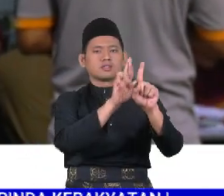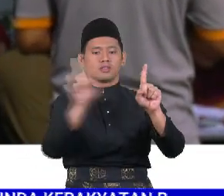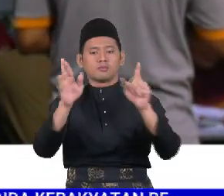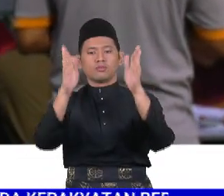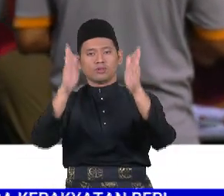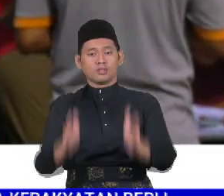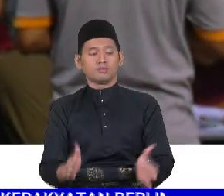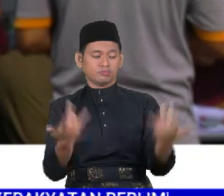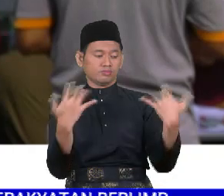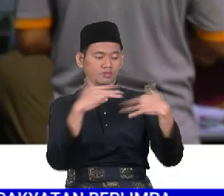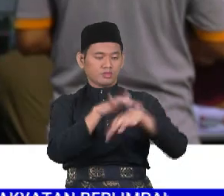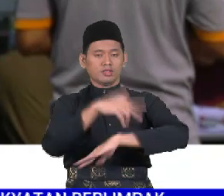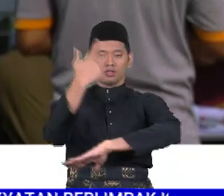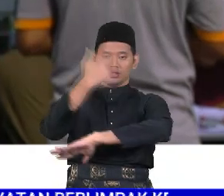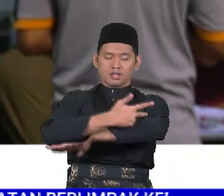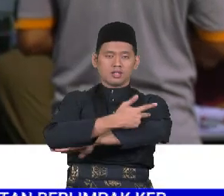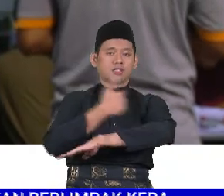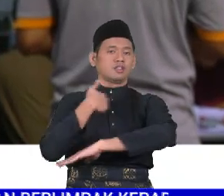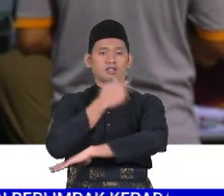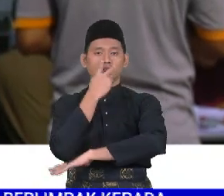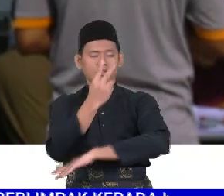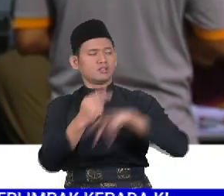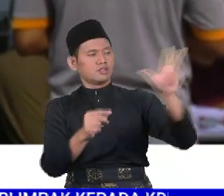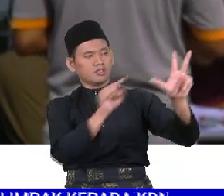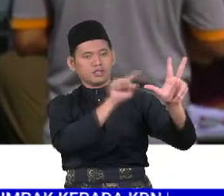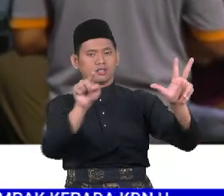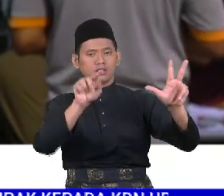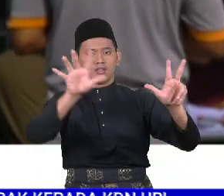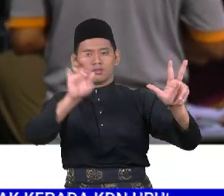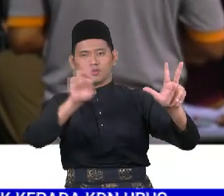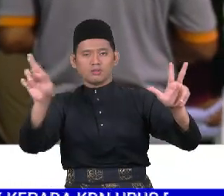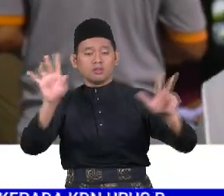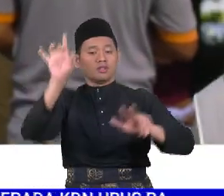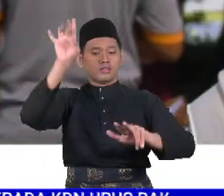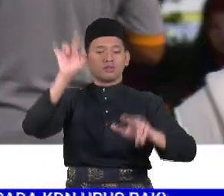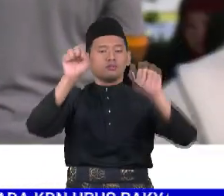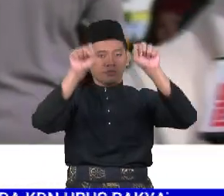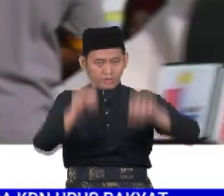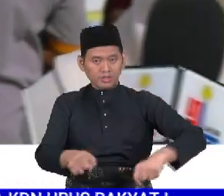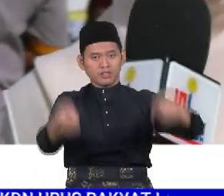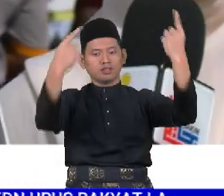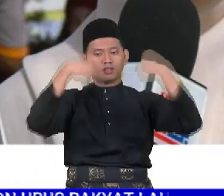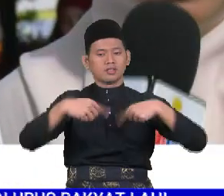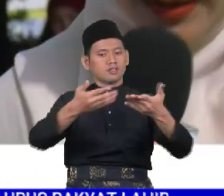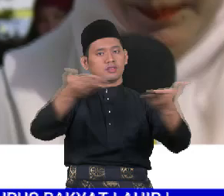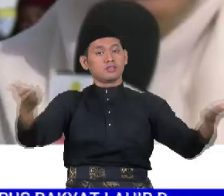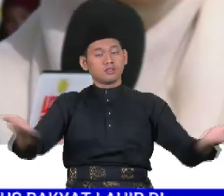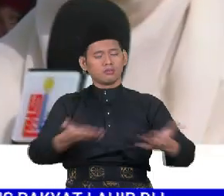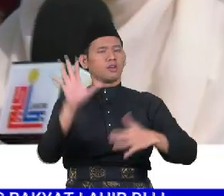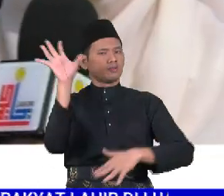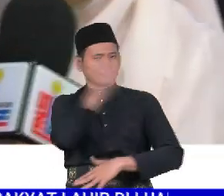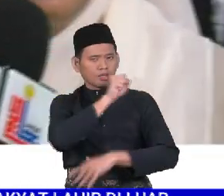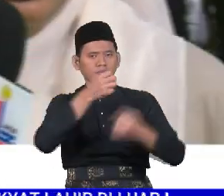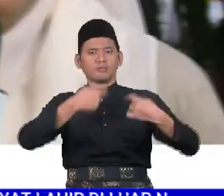hadir. Dan insyaAllah untuk 3 hari ini saya rasa dalam 3 ke 5,000 orang insyaAllah boleh hadir. Baik, terima kasih Ustaz. Baiklah, anda semua yang